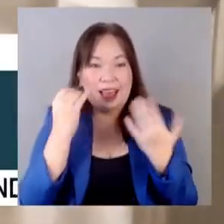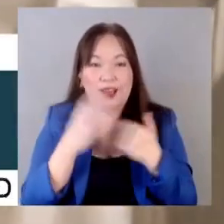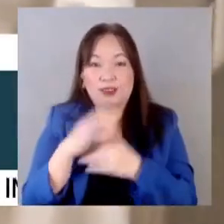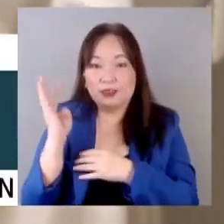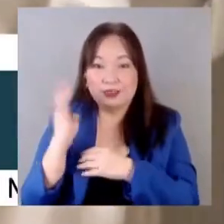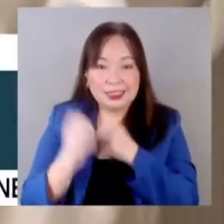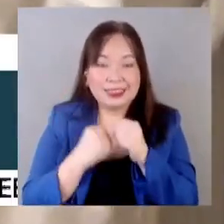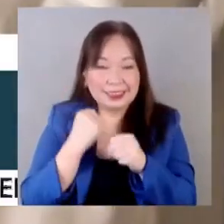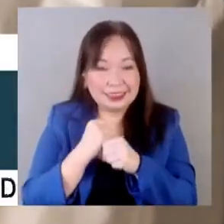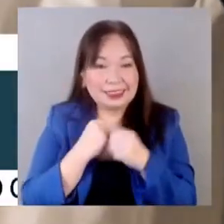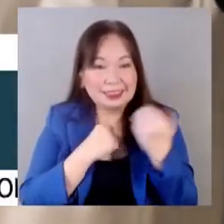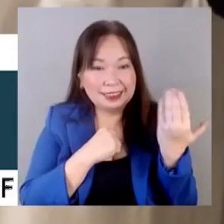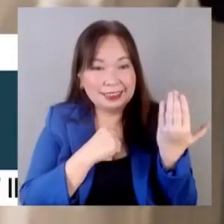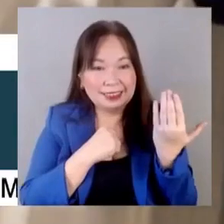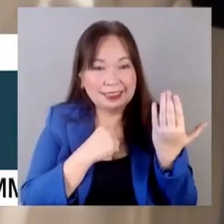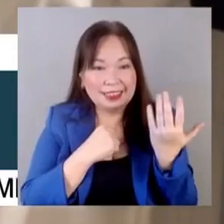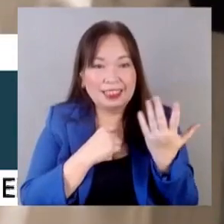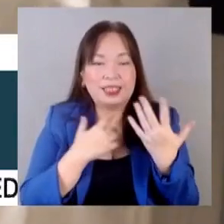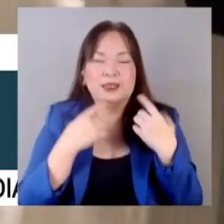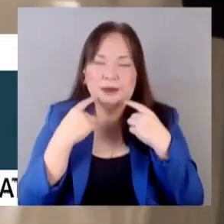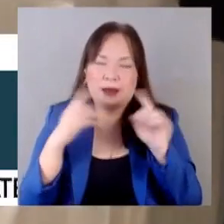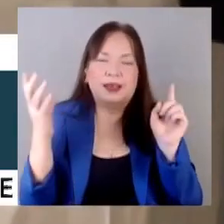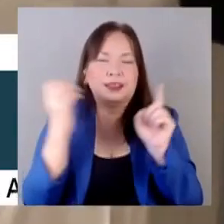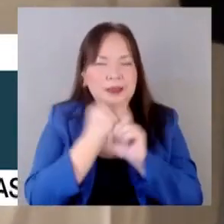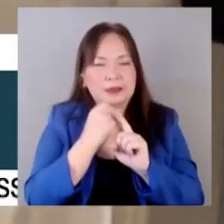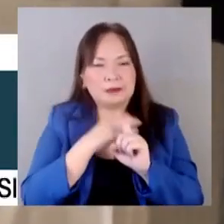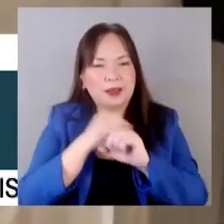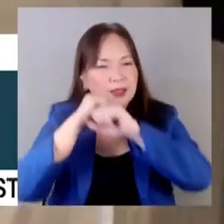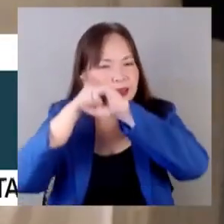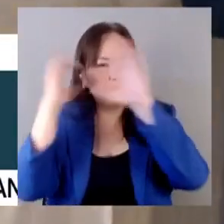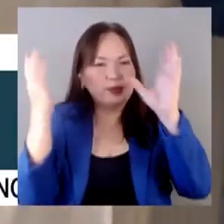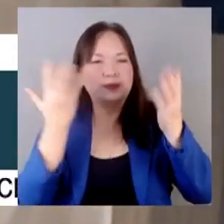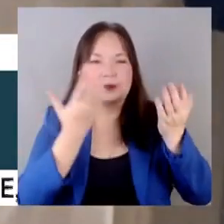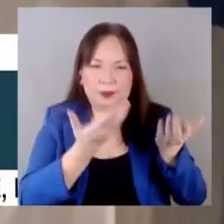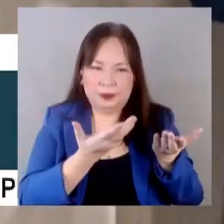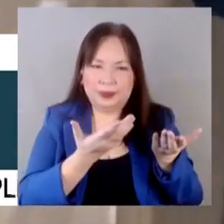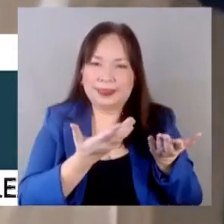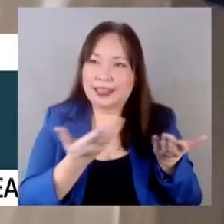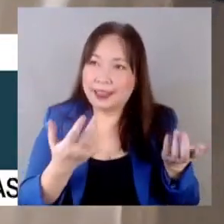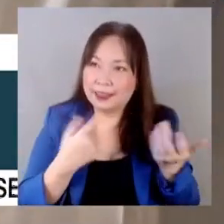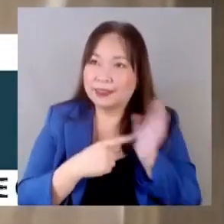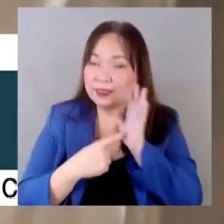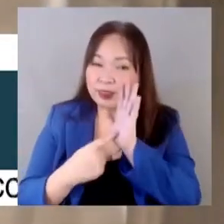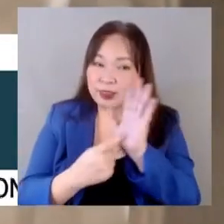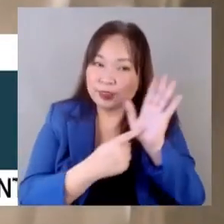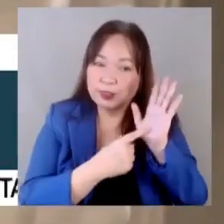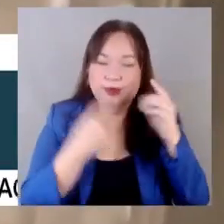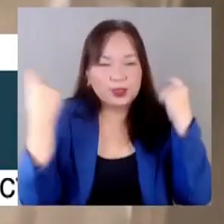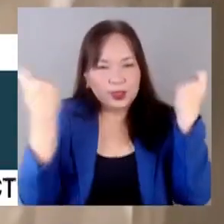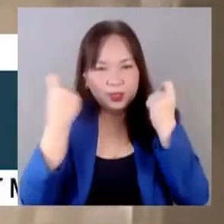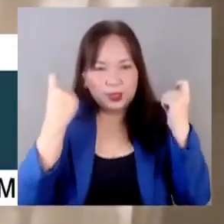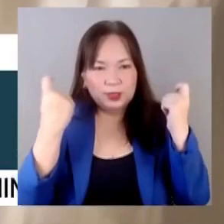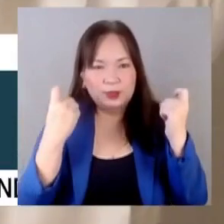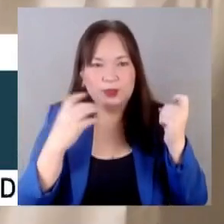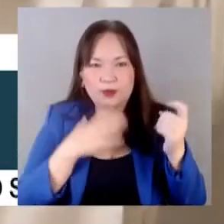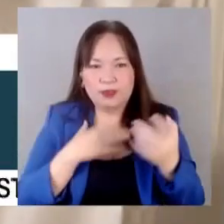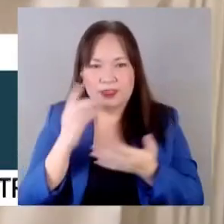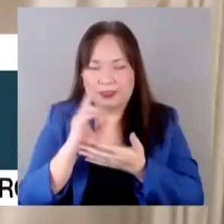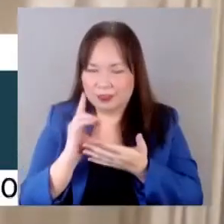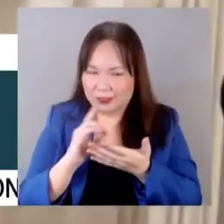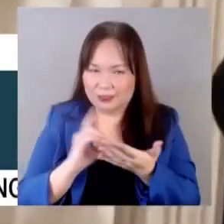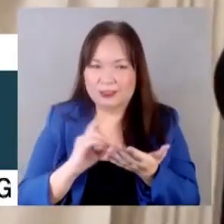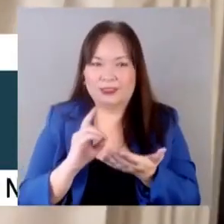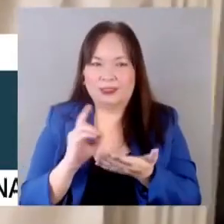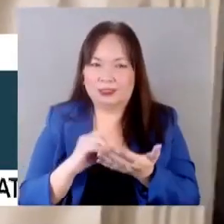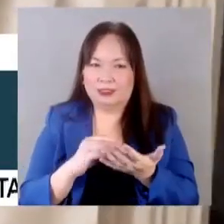years, nagkakatotoo naman po siya. At dito po tayo ngayon para i-celebrate itong aking creation.